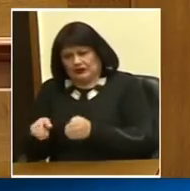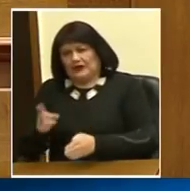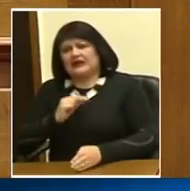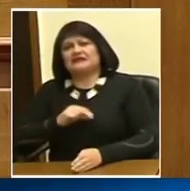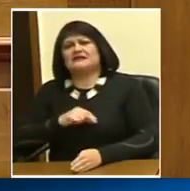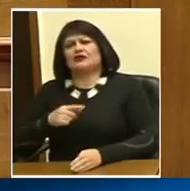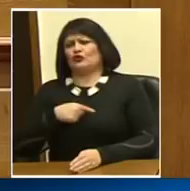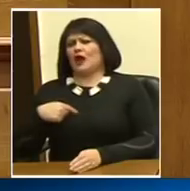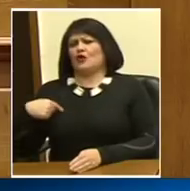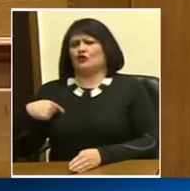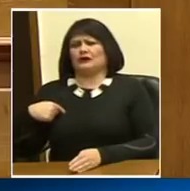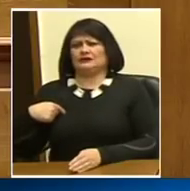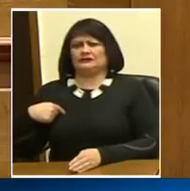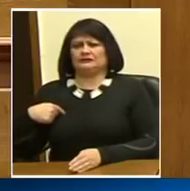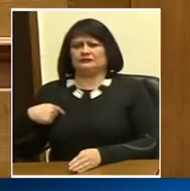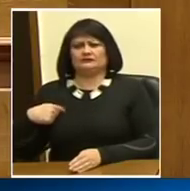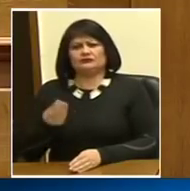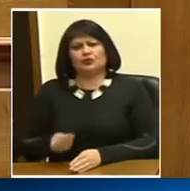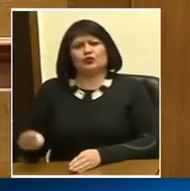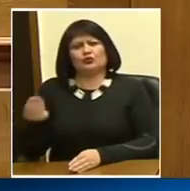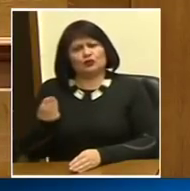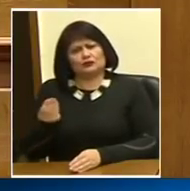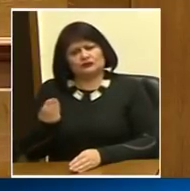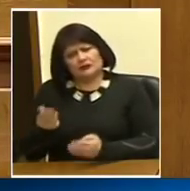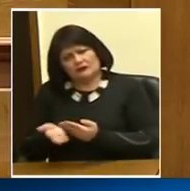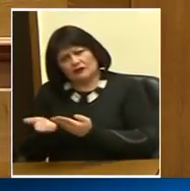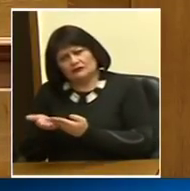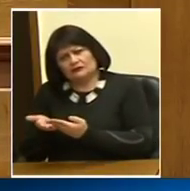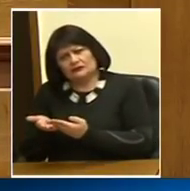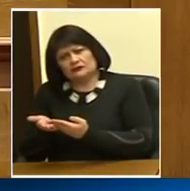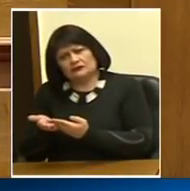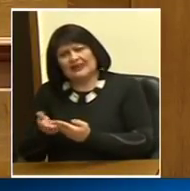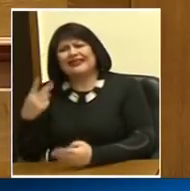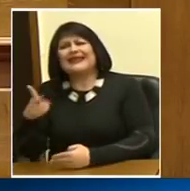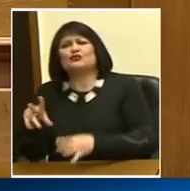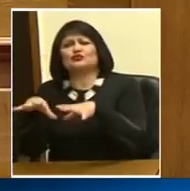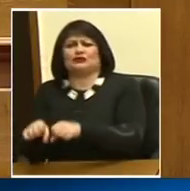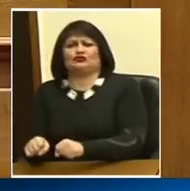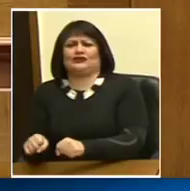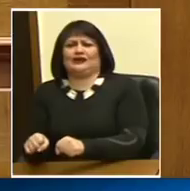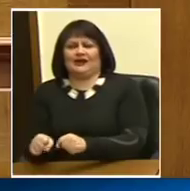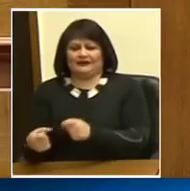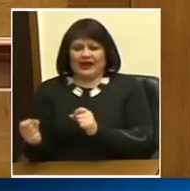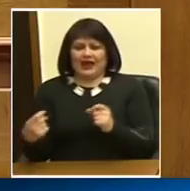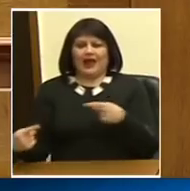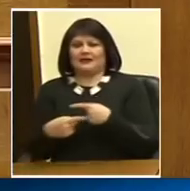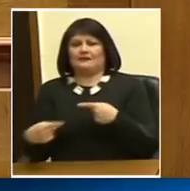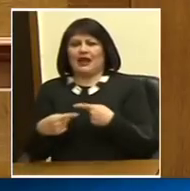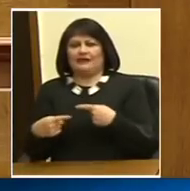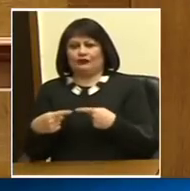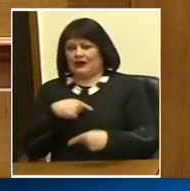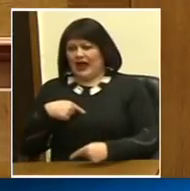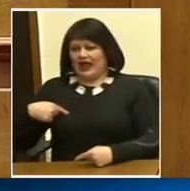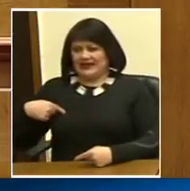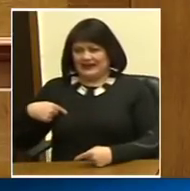αρχόντων προς αύξηση και ενίσχυση της αυτών εξουσίας. Οι άρχοντες και